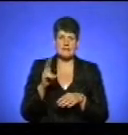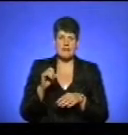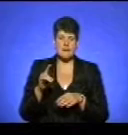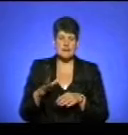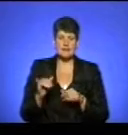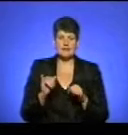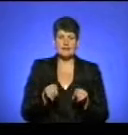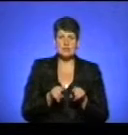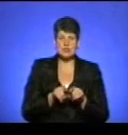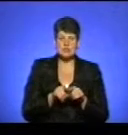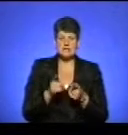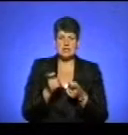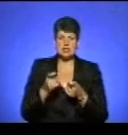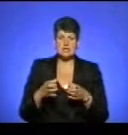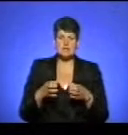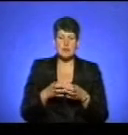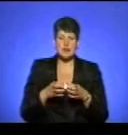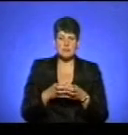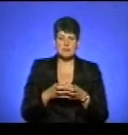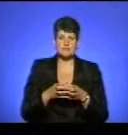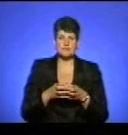і так само залучена бригада по відлову